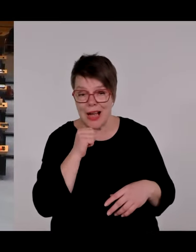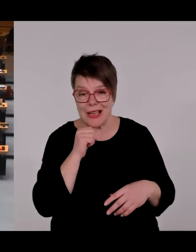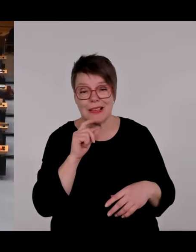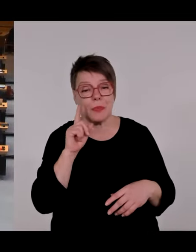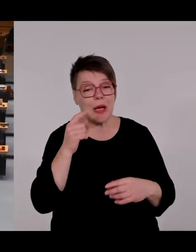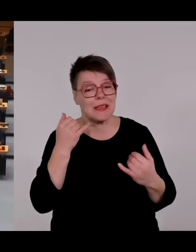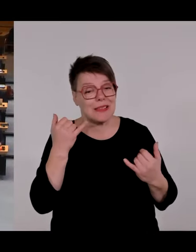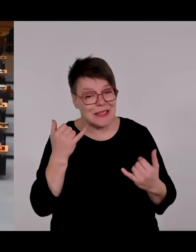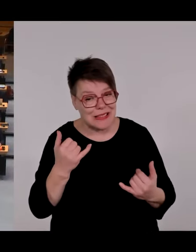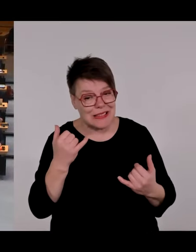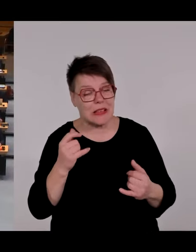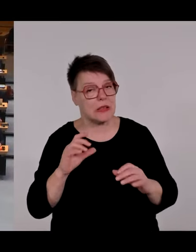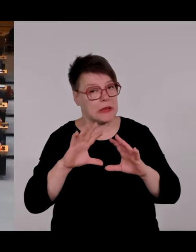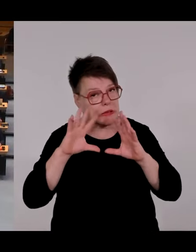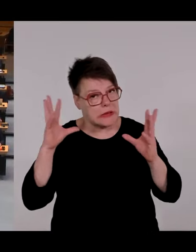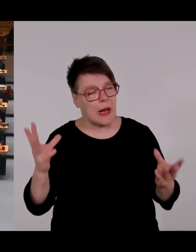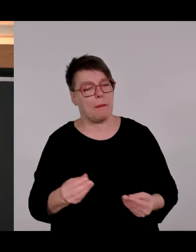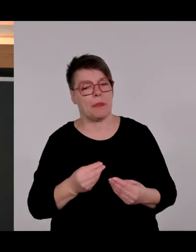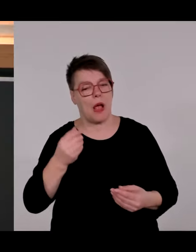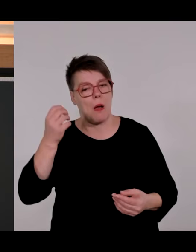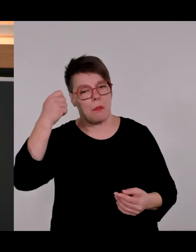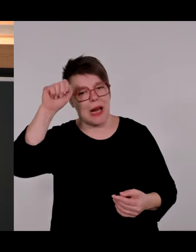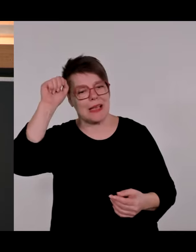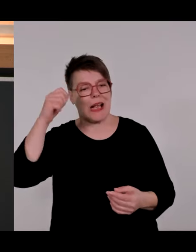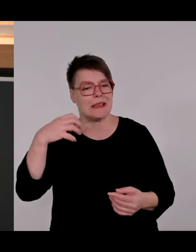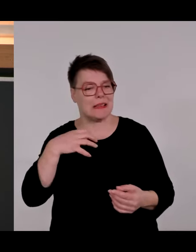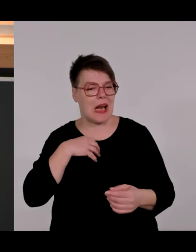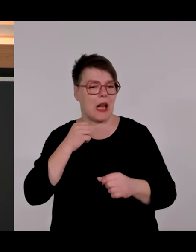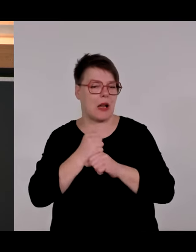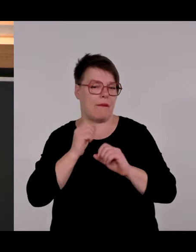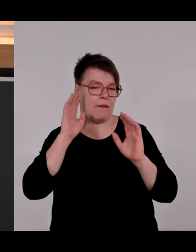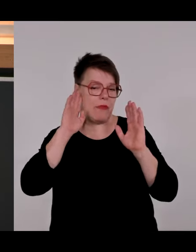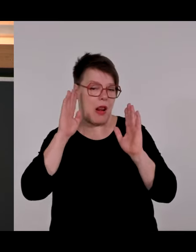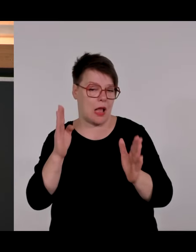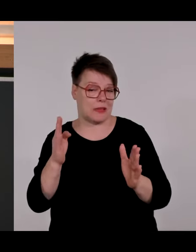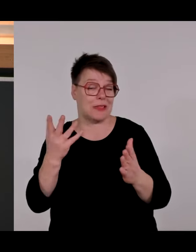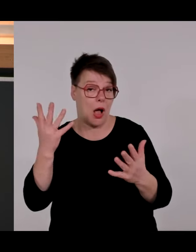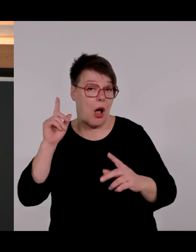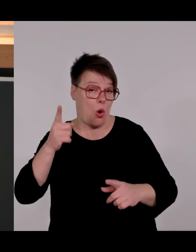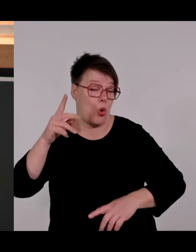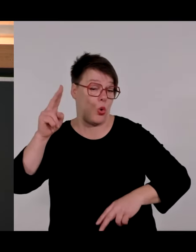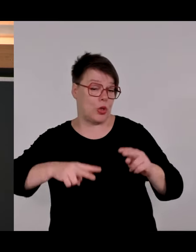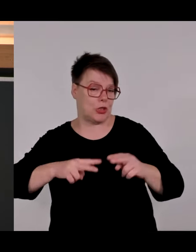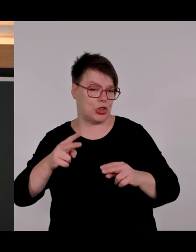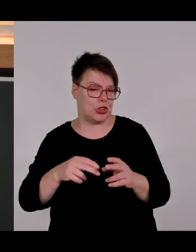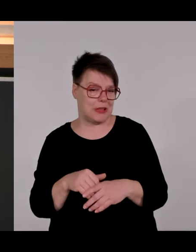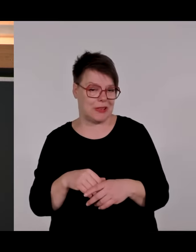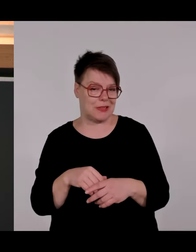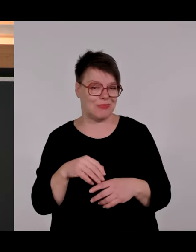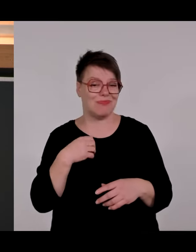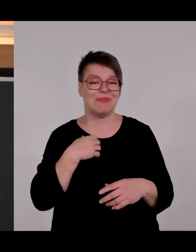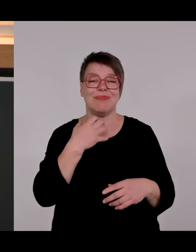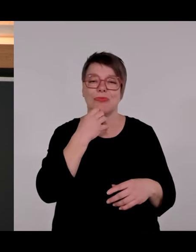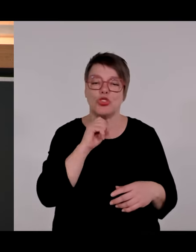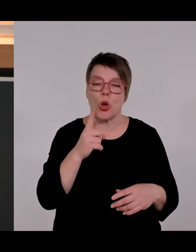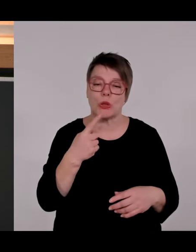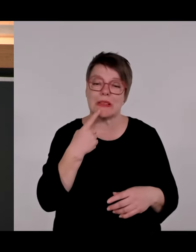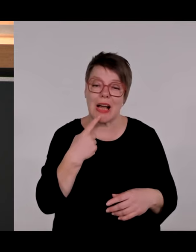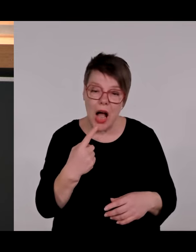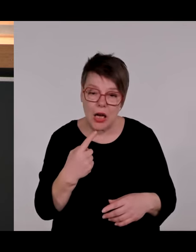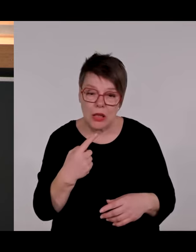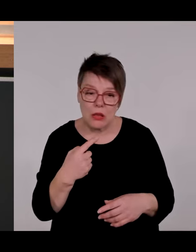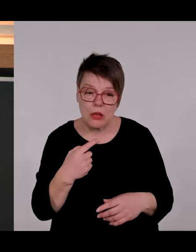Und ich will das dann auch sagen, Sie können sich ja nicht nur auf uns verlassen, sondern wenn mir die Polizeiführung